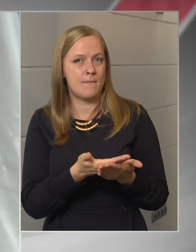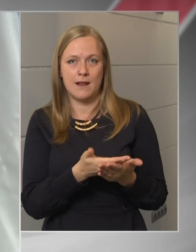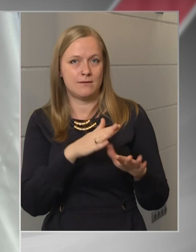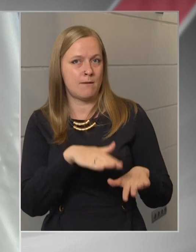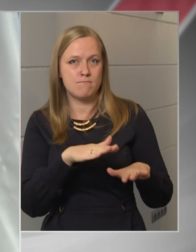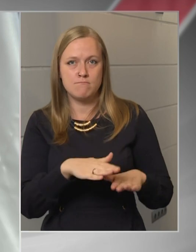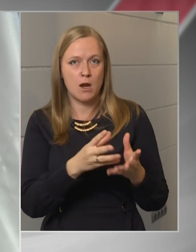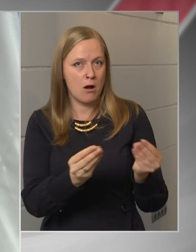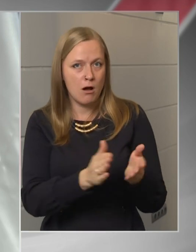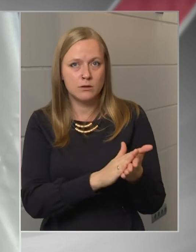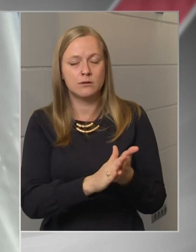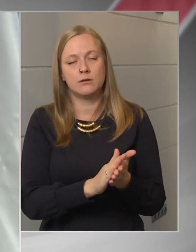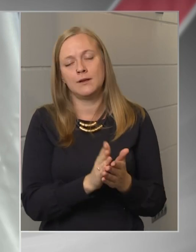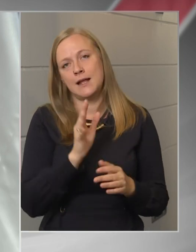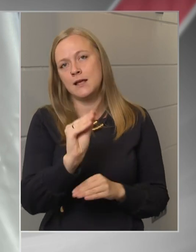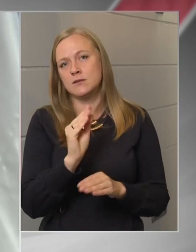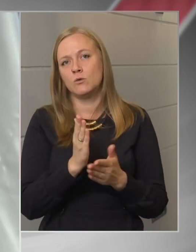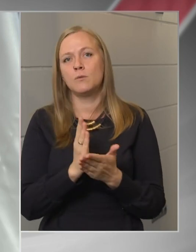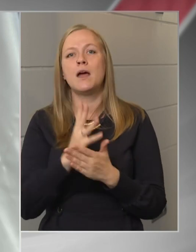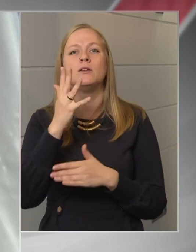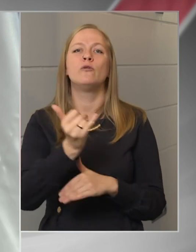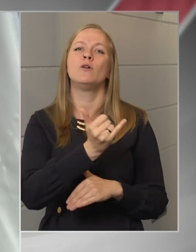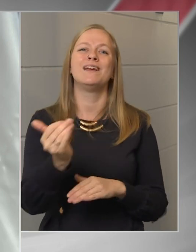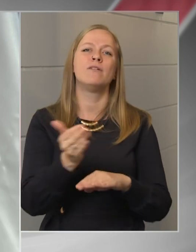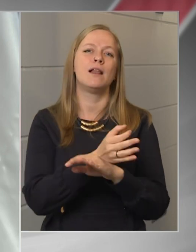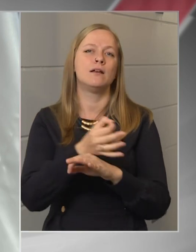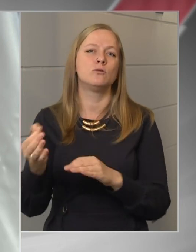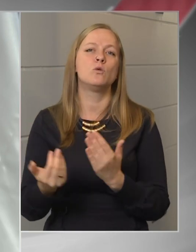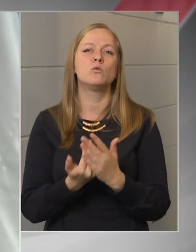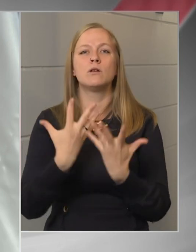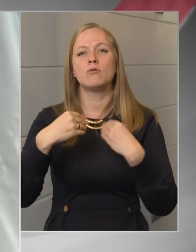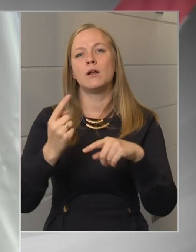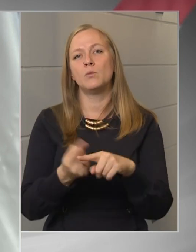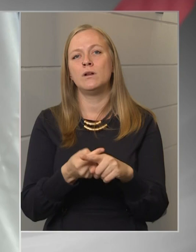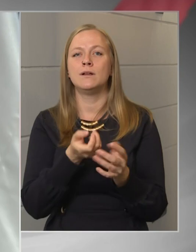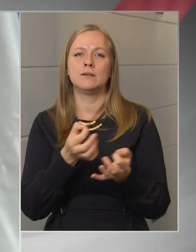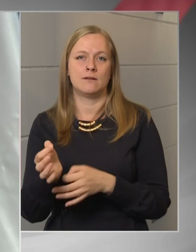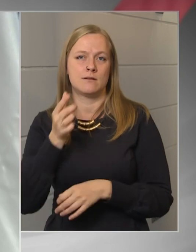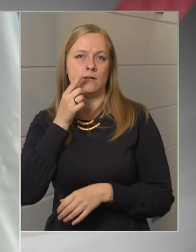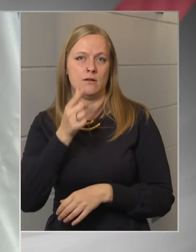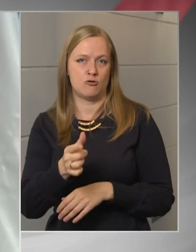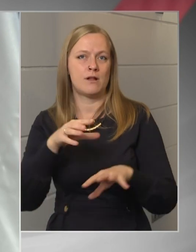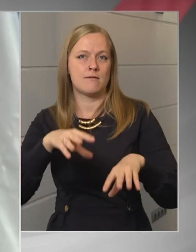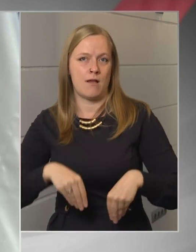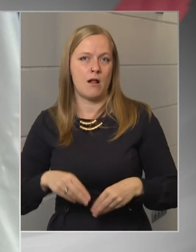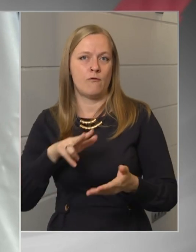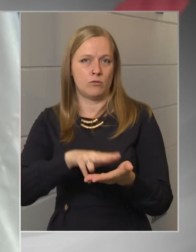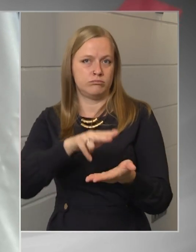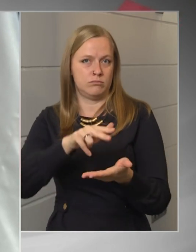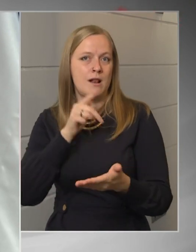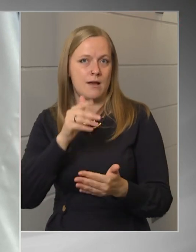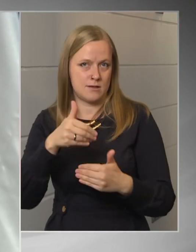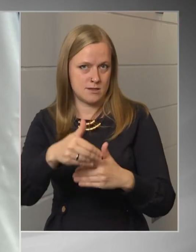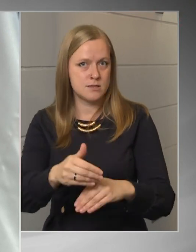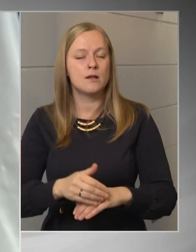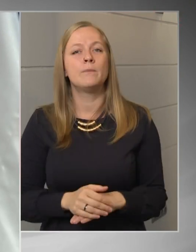már korábban jeleztük a jövő év elejétől, új családpolitikai intézkedéseket fogunk elfogadni és hatályba léptetni,